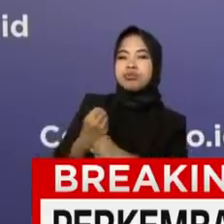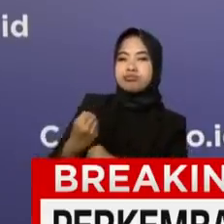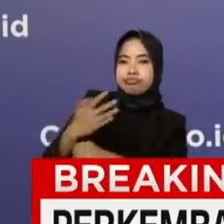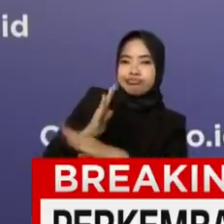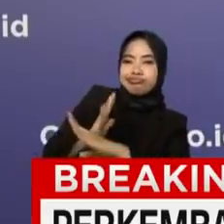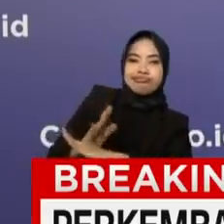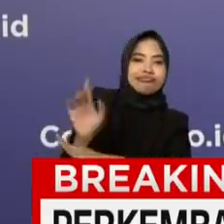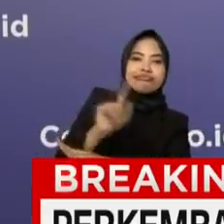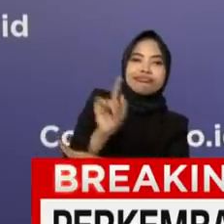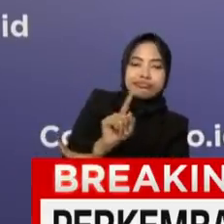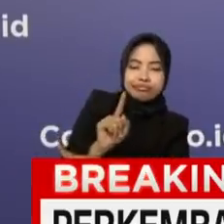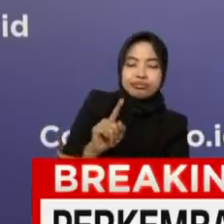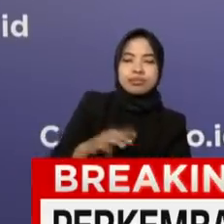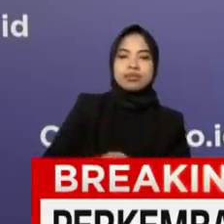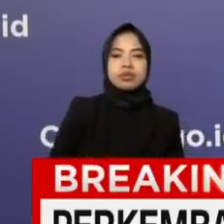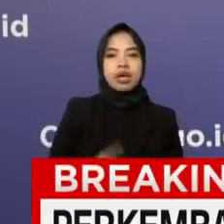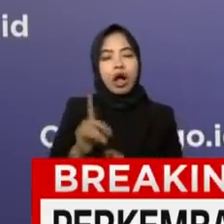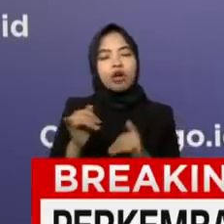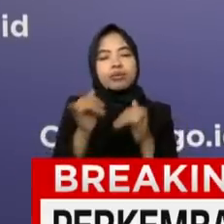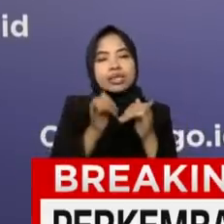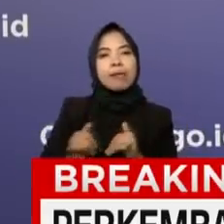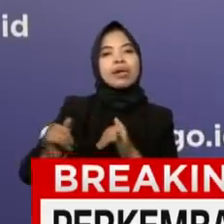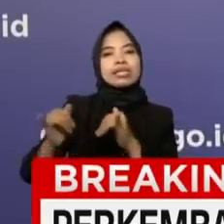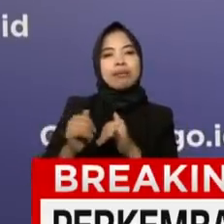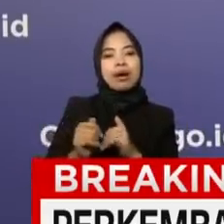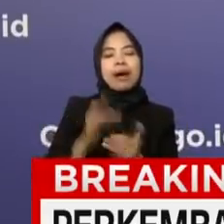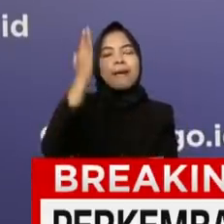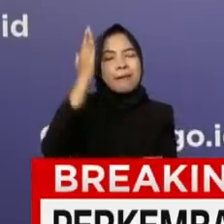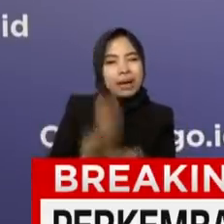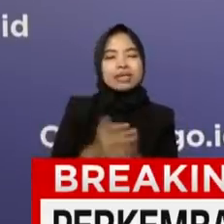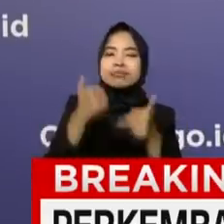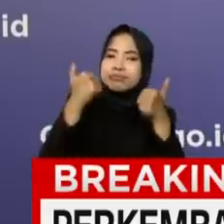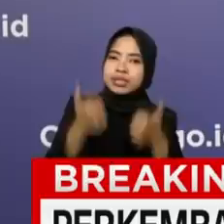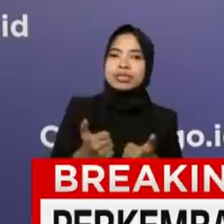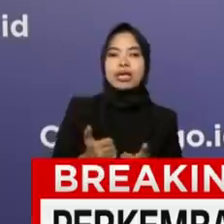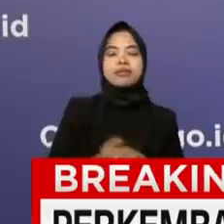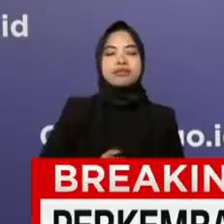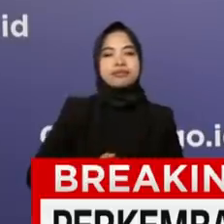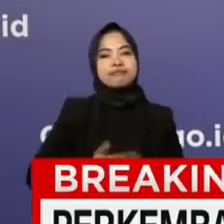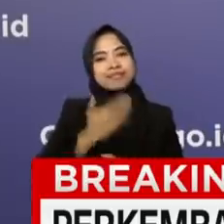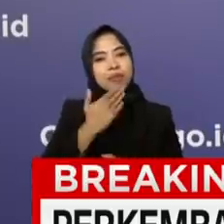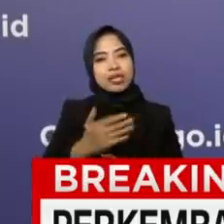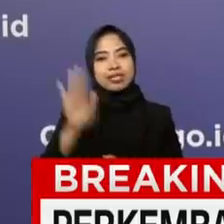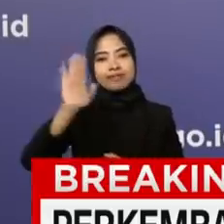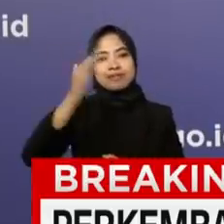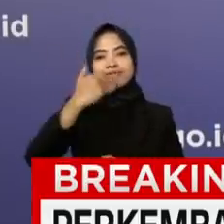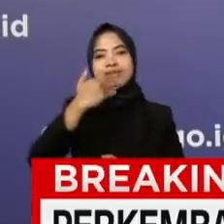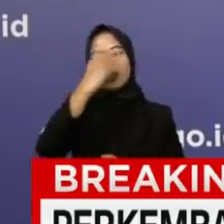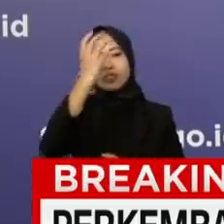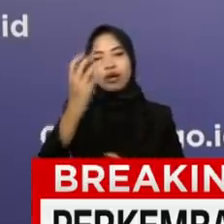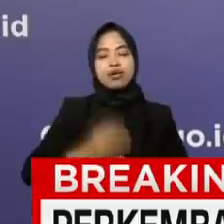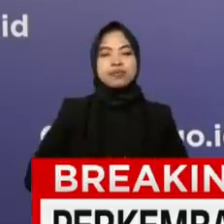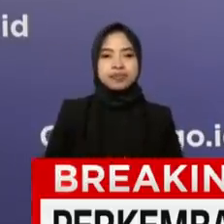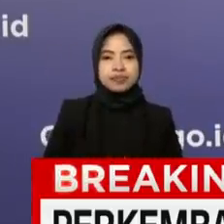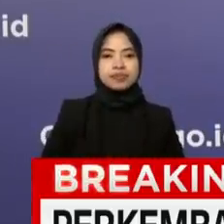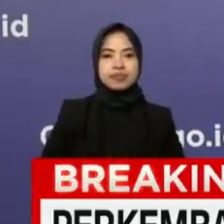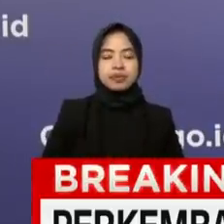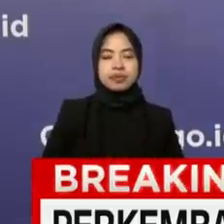19 ini kita lakukan bersama dan pasti kita bisa melakukannya terima kasih selamat sore